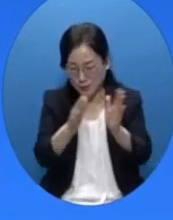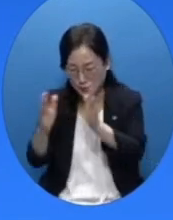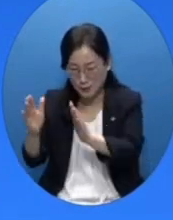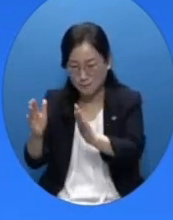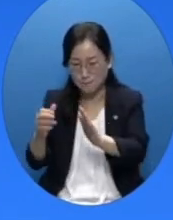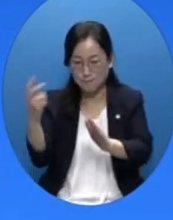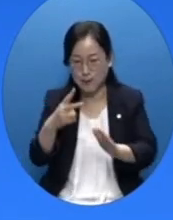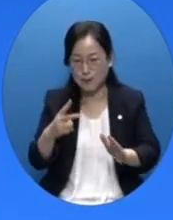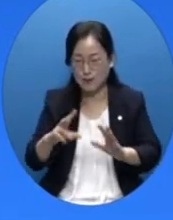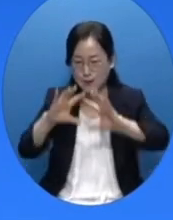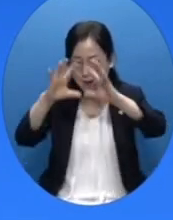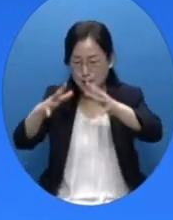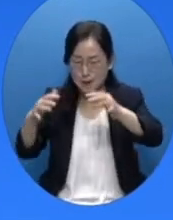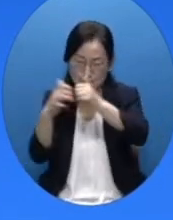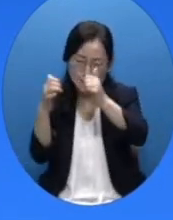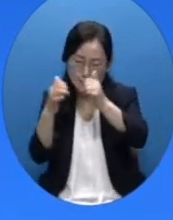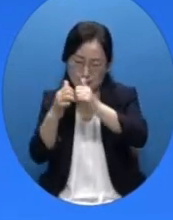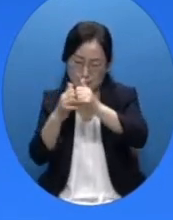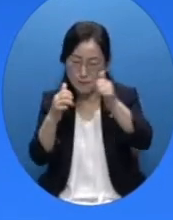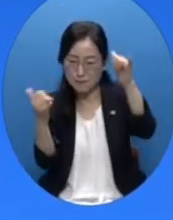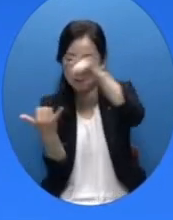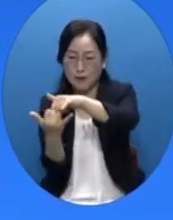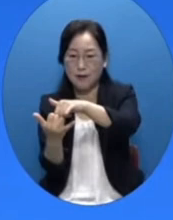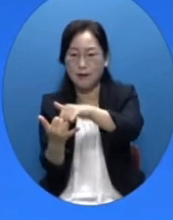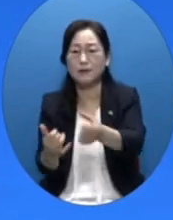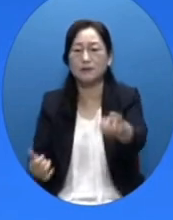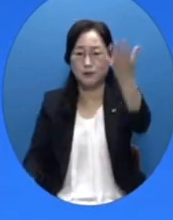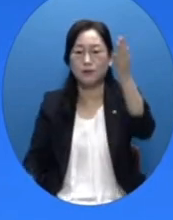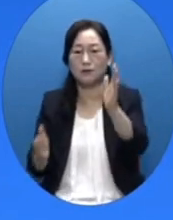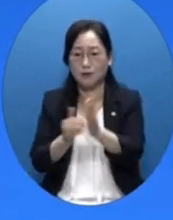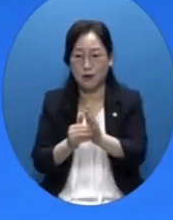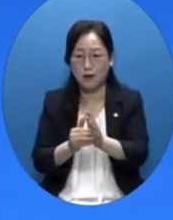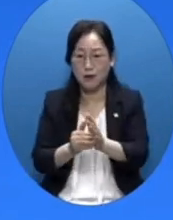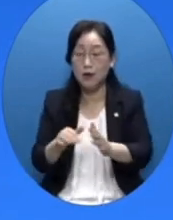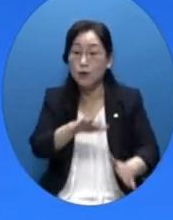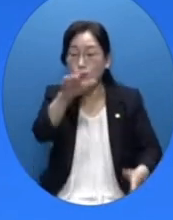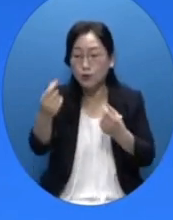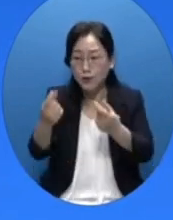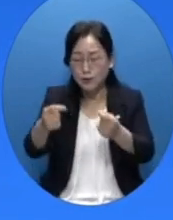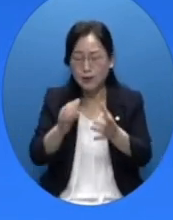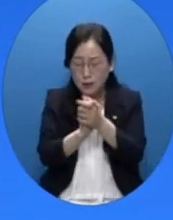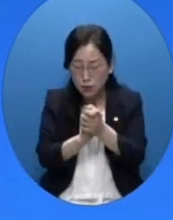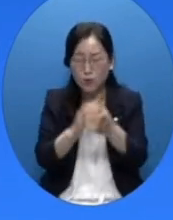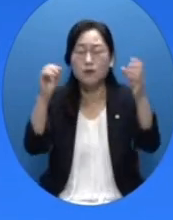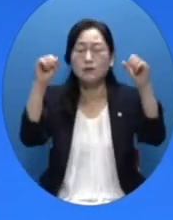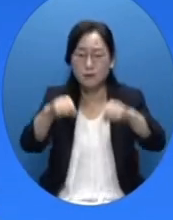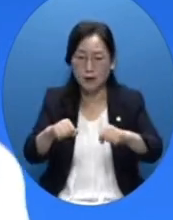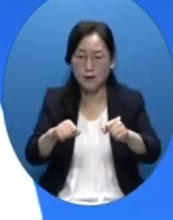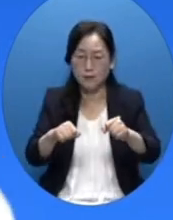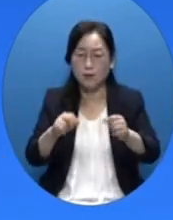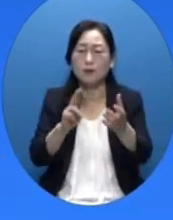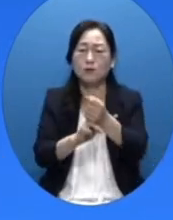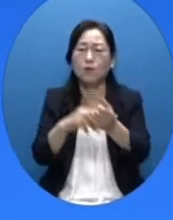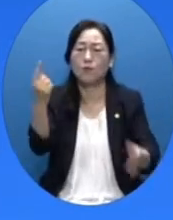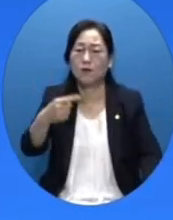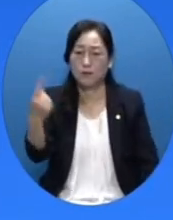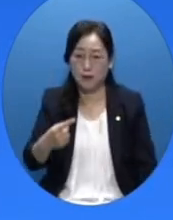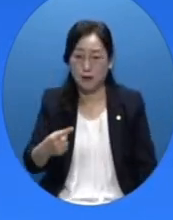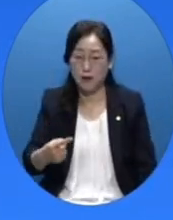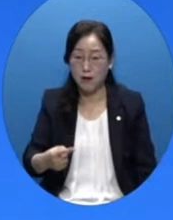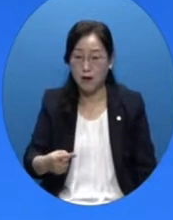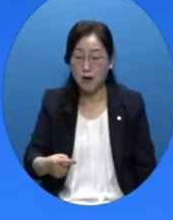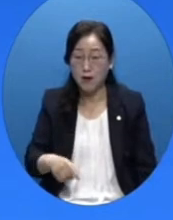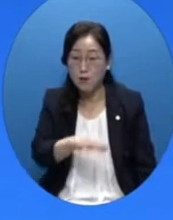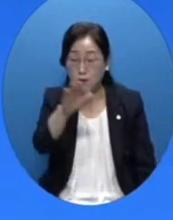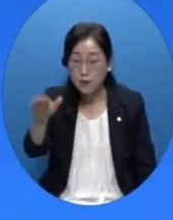대응을 세계들을 저녁으로 이끈 것입니다 기도는 기적을 가져옵니다 응답 을 가져옵니다 기도와 물때는 것을 보고 있지